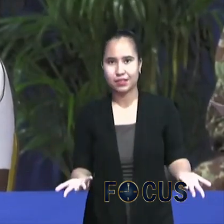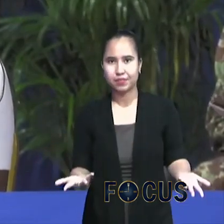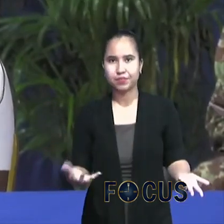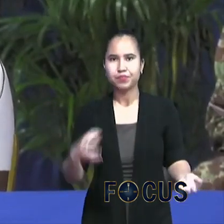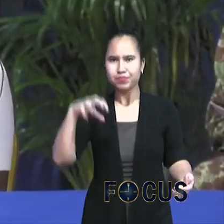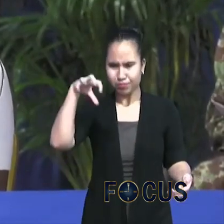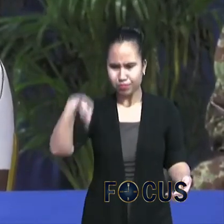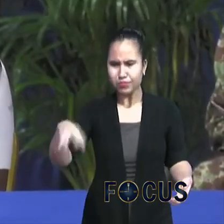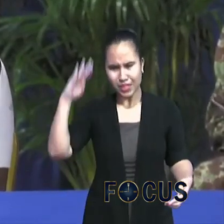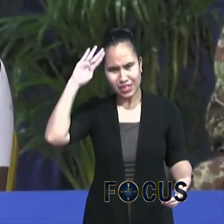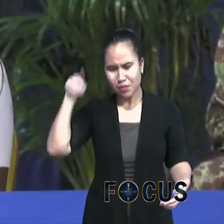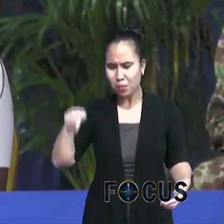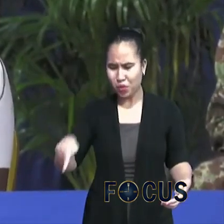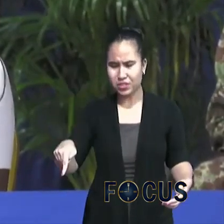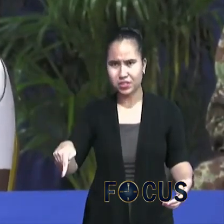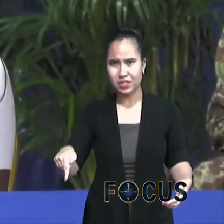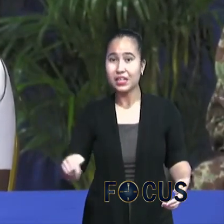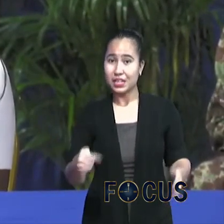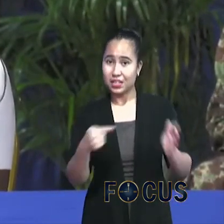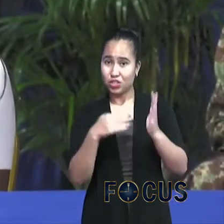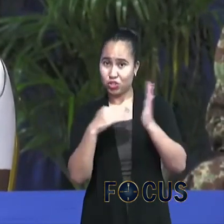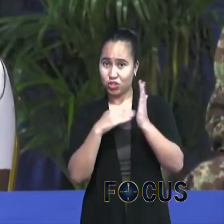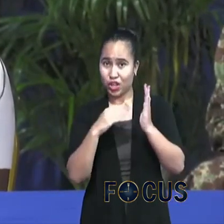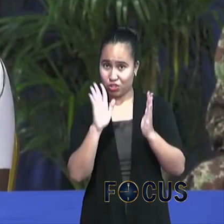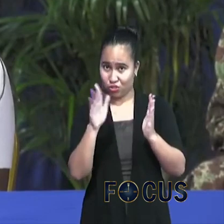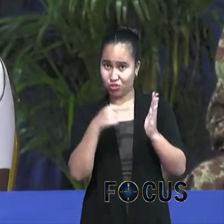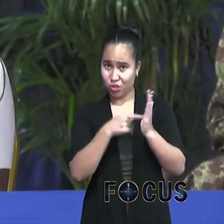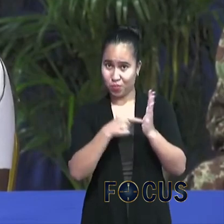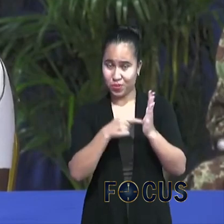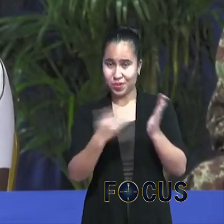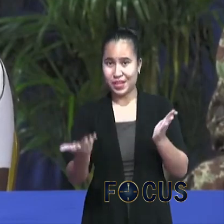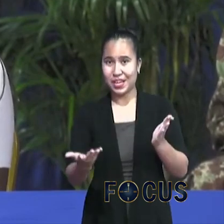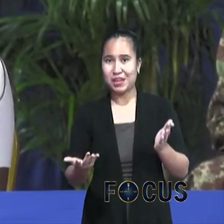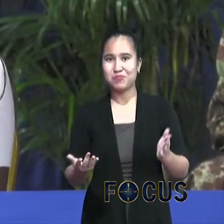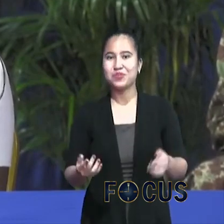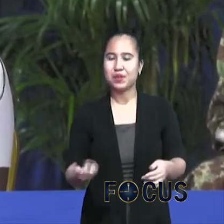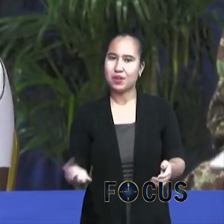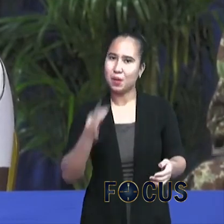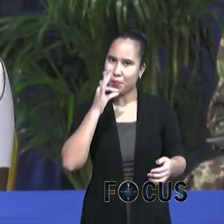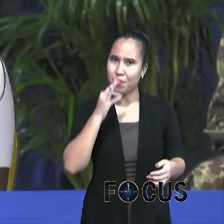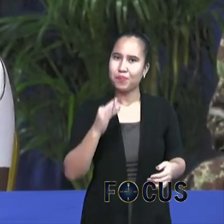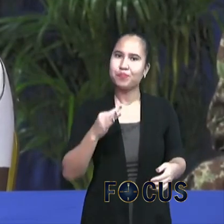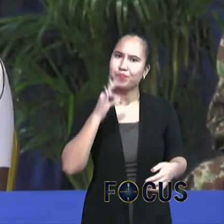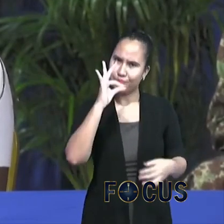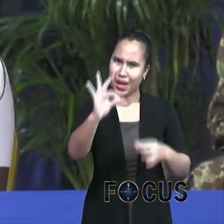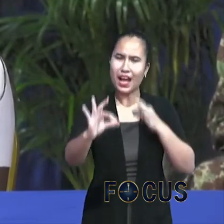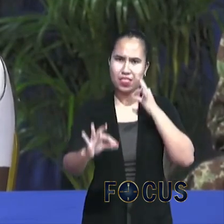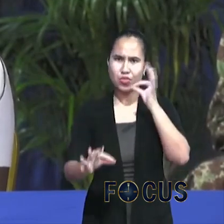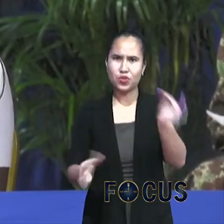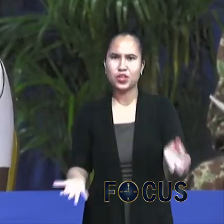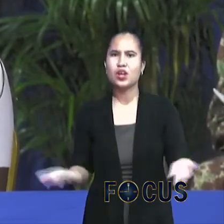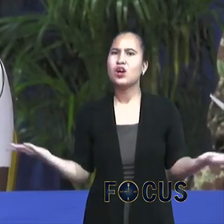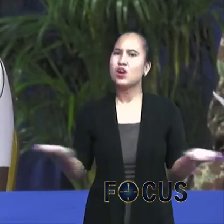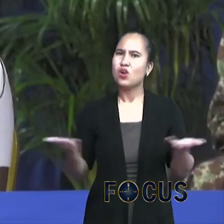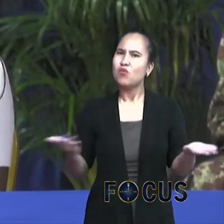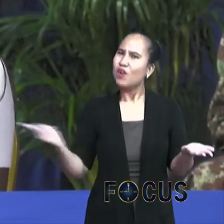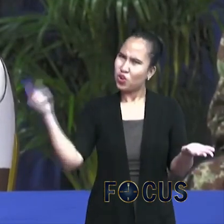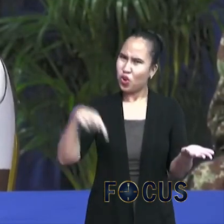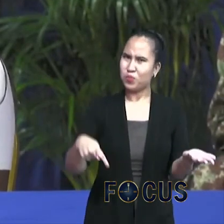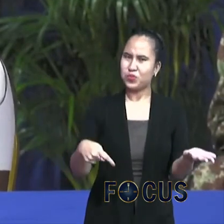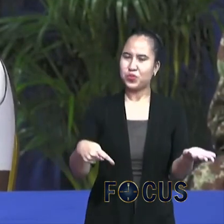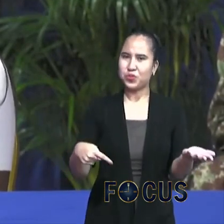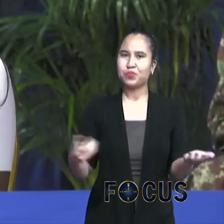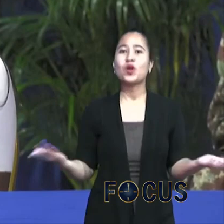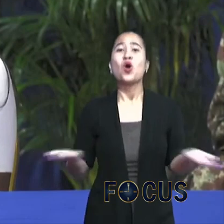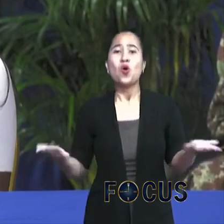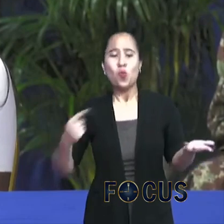controleposten wel gestopt worden en u gaat een aantal vragen moeten beantwoorden. Zoals van waar komt u, waar gaat u naartoe en wat